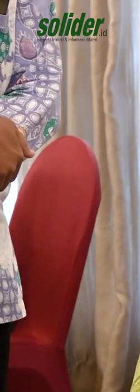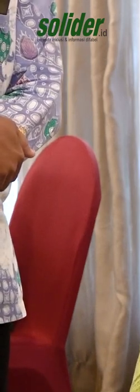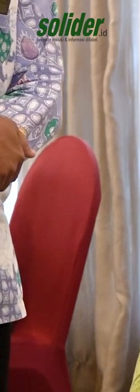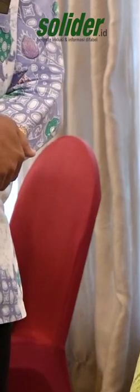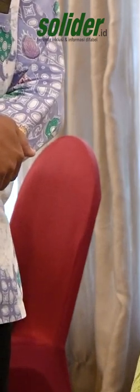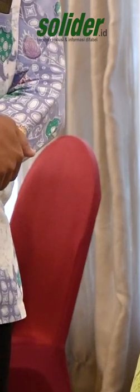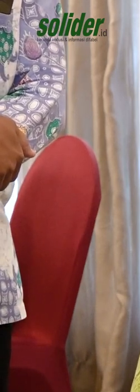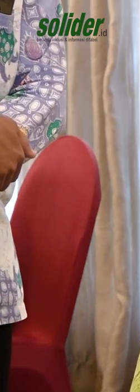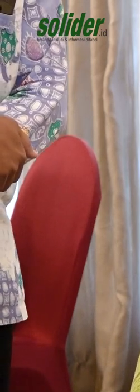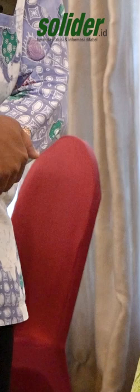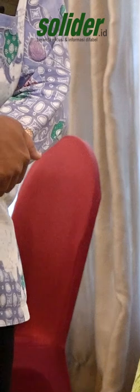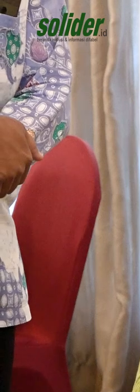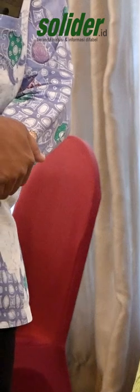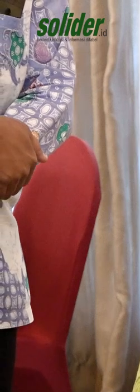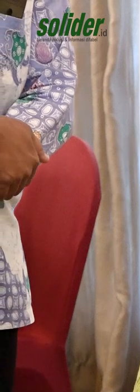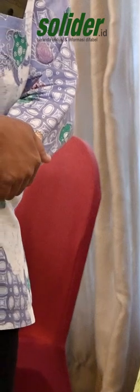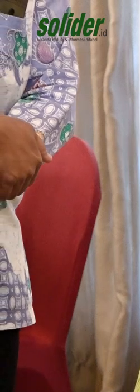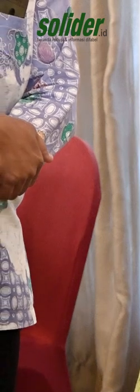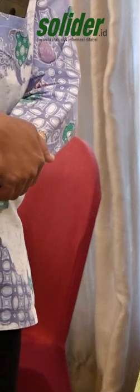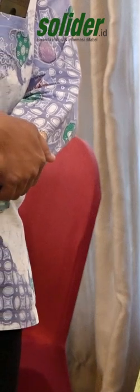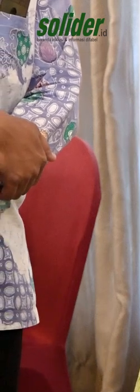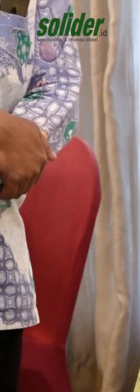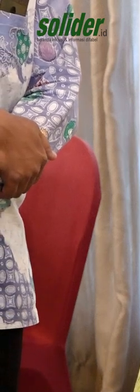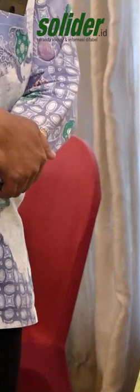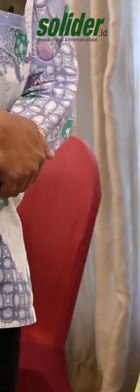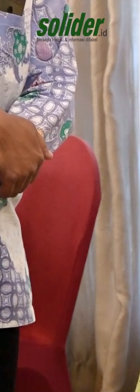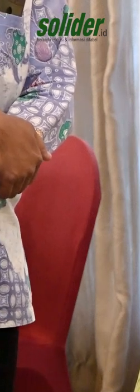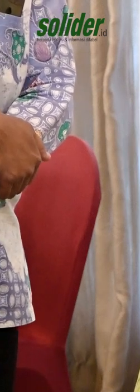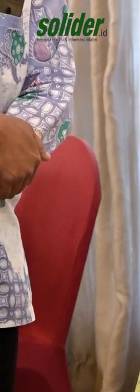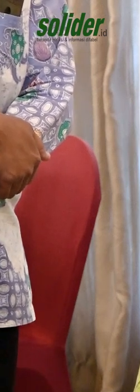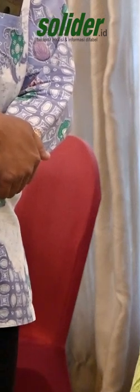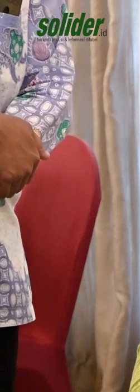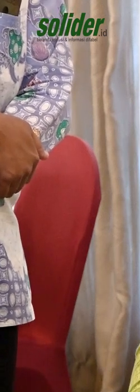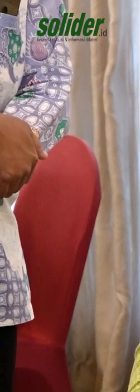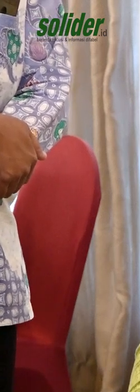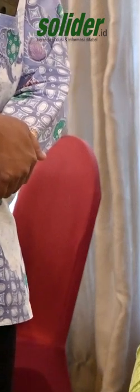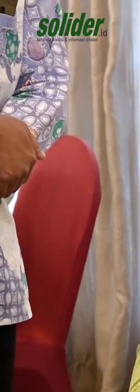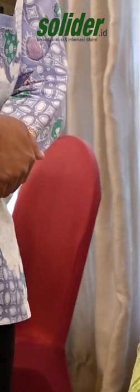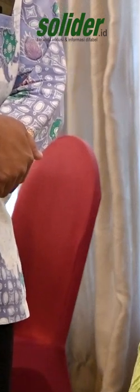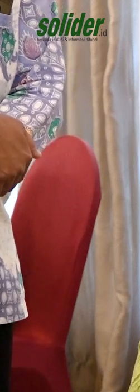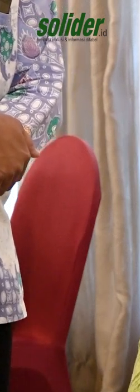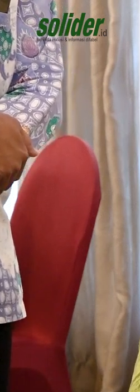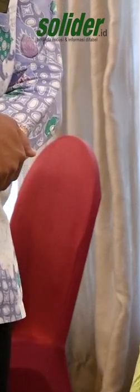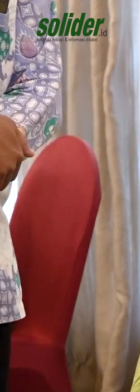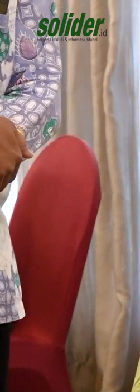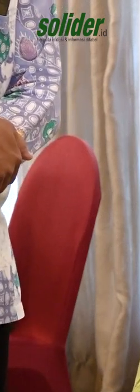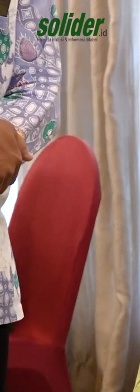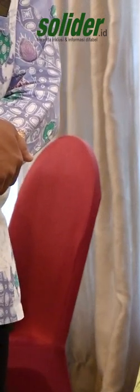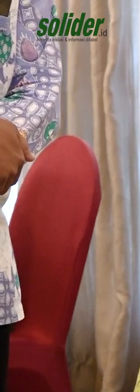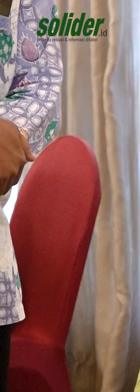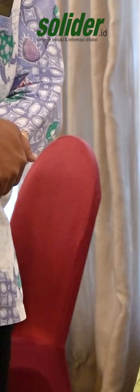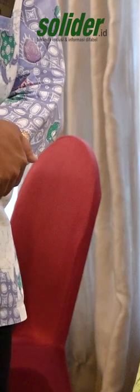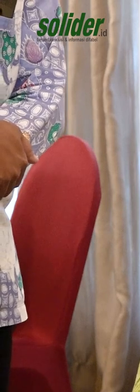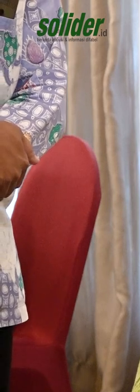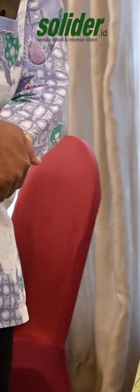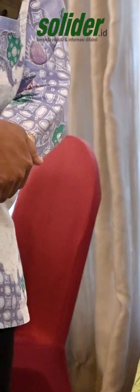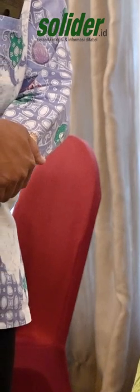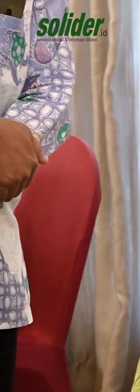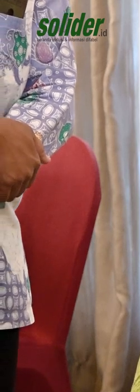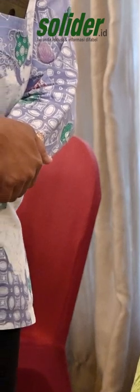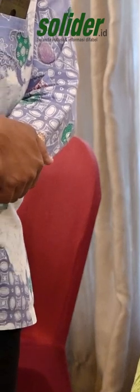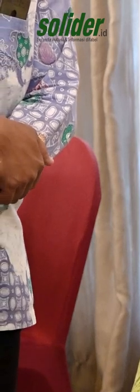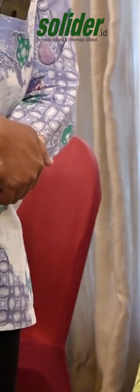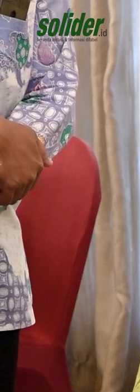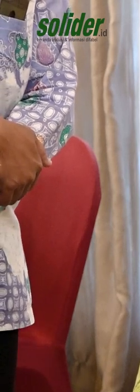seperti apa Oh ternyata kawan-kawan ini tidak bisa menggunakan huruf awas itu ya artinya dia akan menggunakan